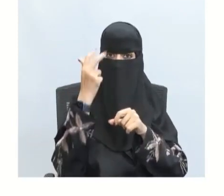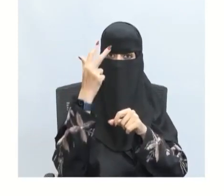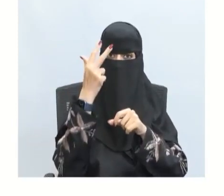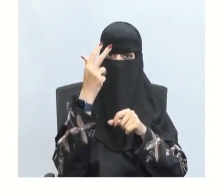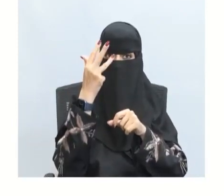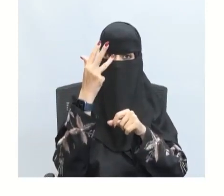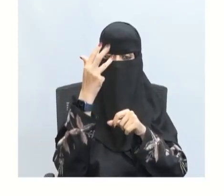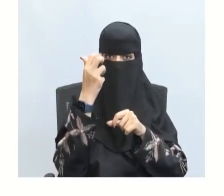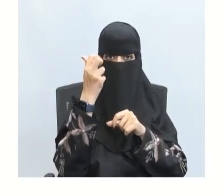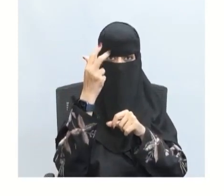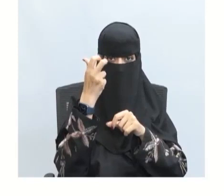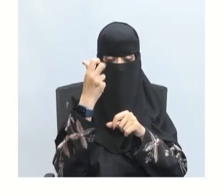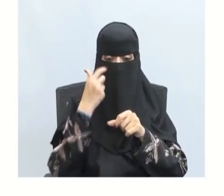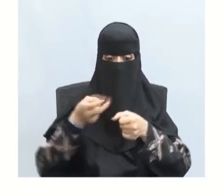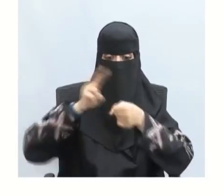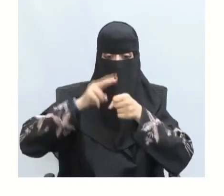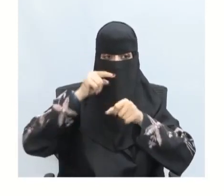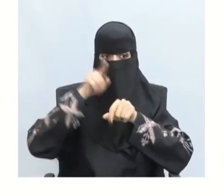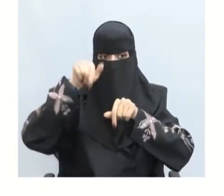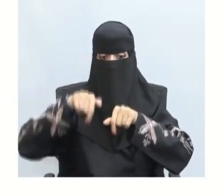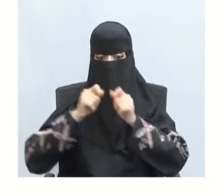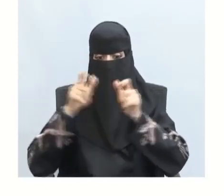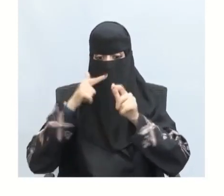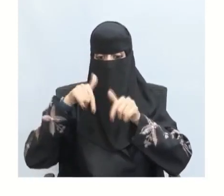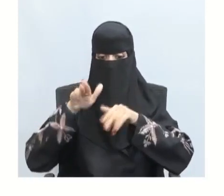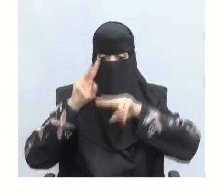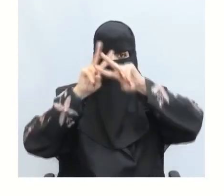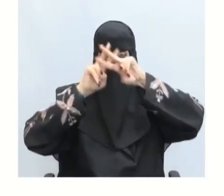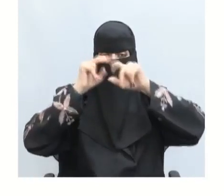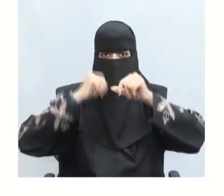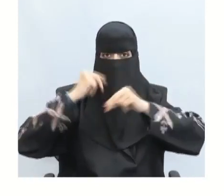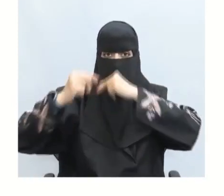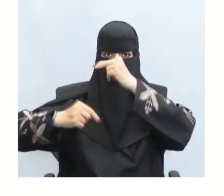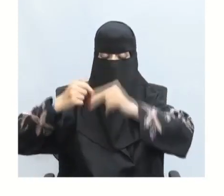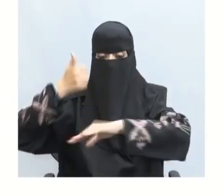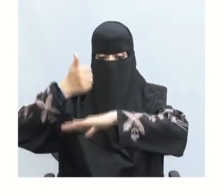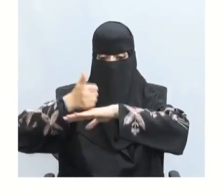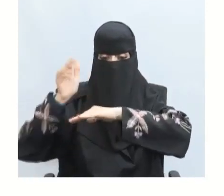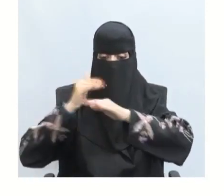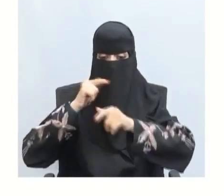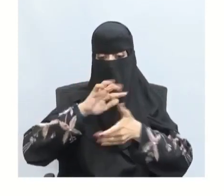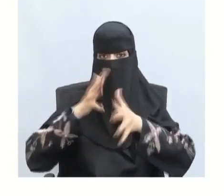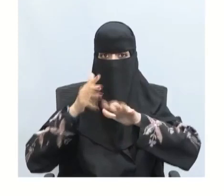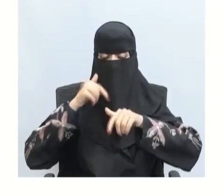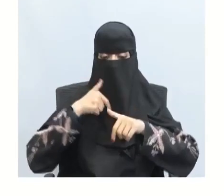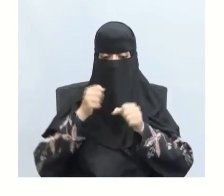ولذا هي اسطع من نجوم التتابع الرئيسي